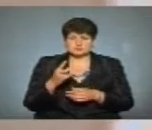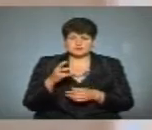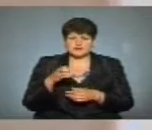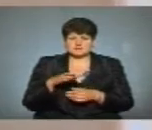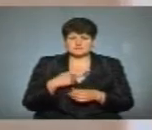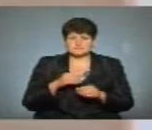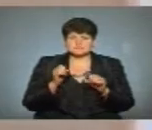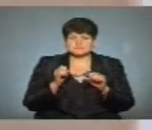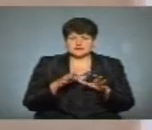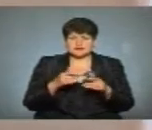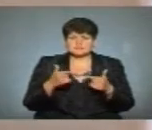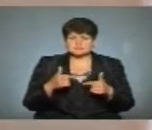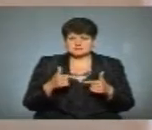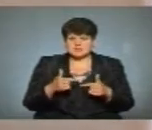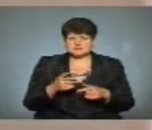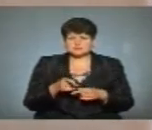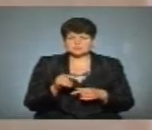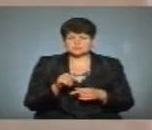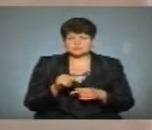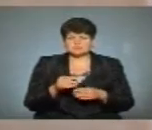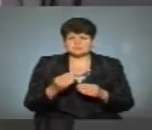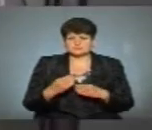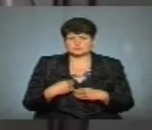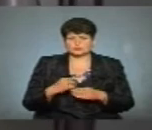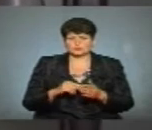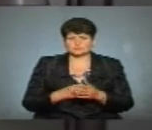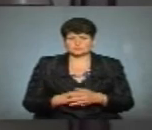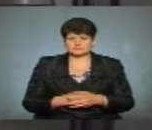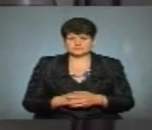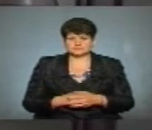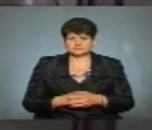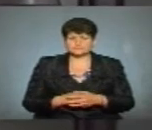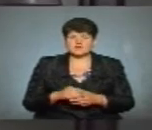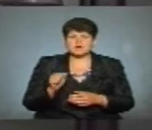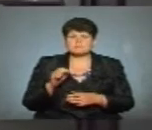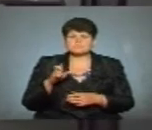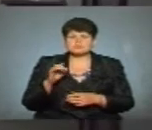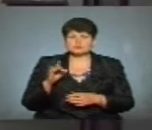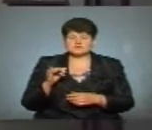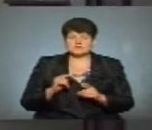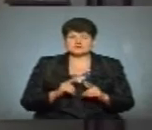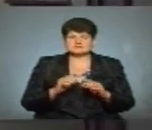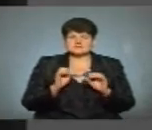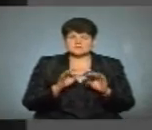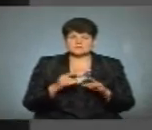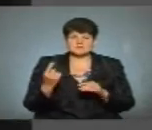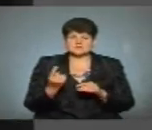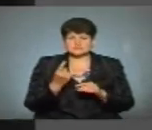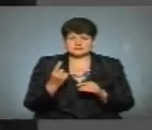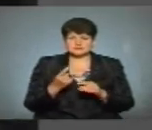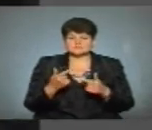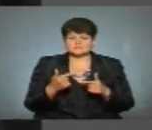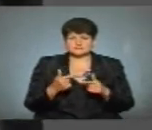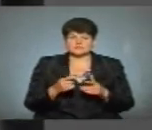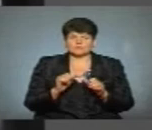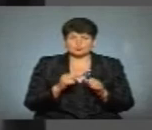здає екзамен, а тоді вже видамо цю довідку. Абітурієнти, які здають єдиний вступний іспит на початку липня, зможуть